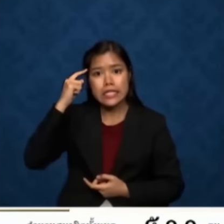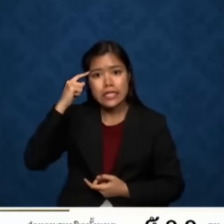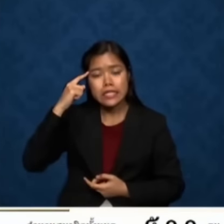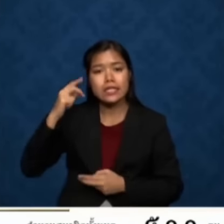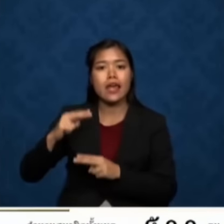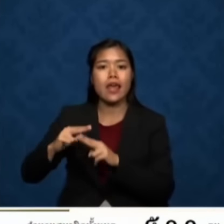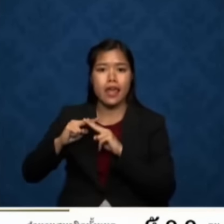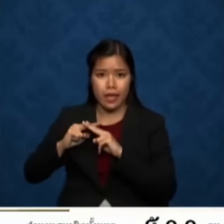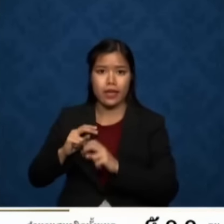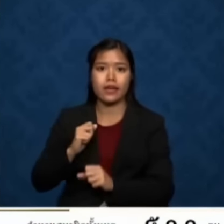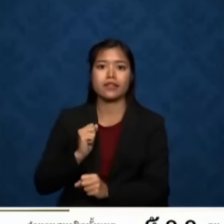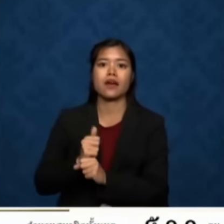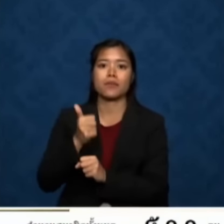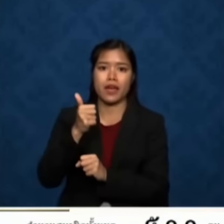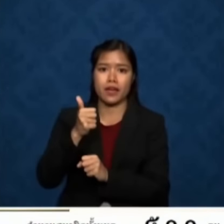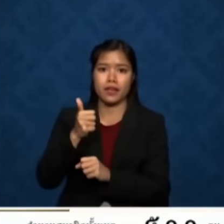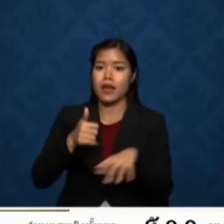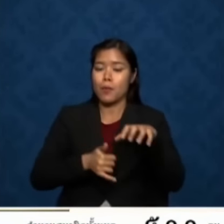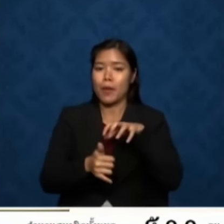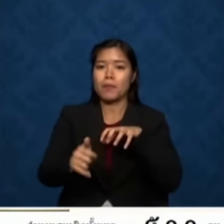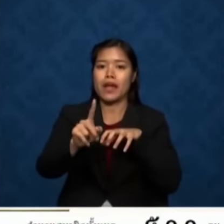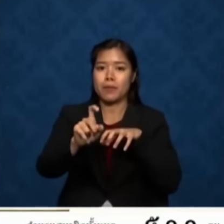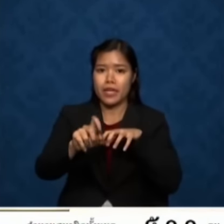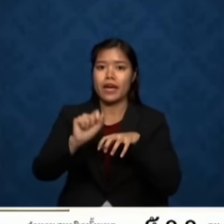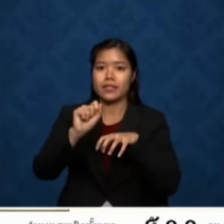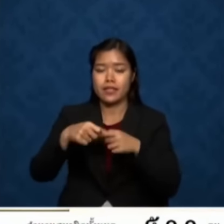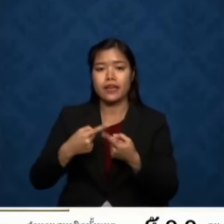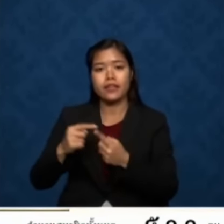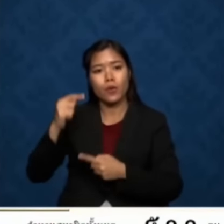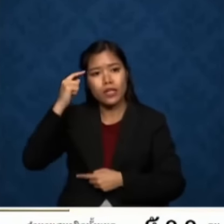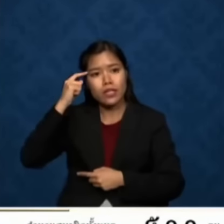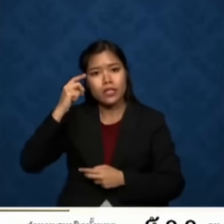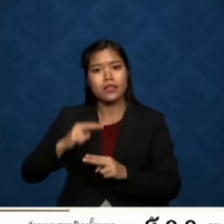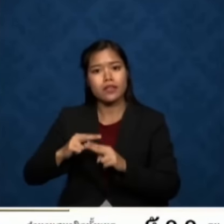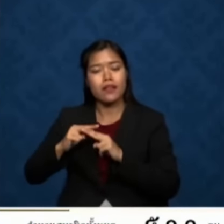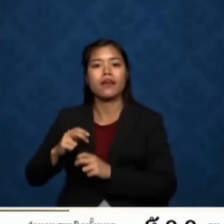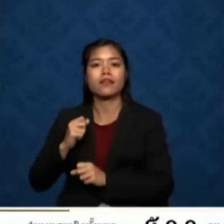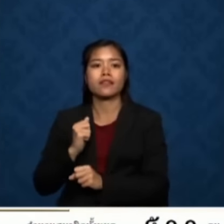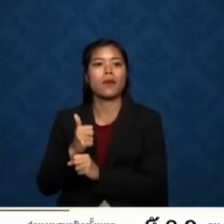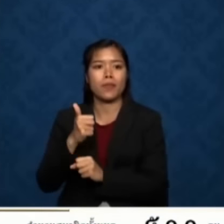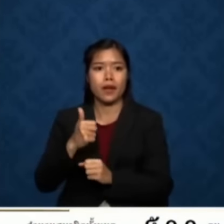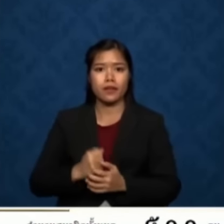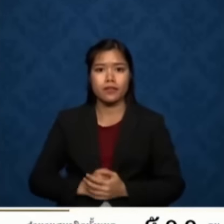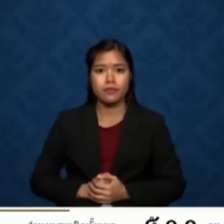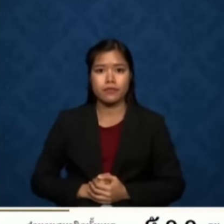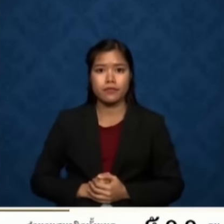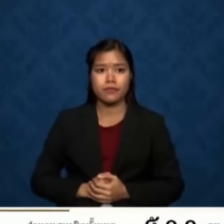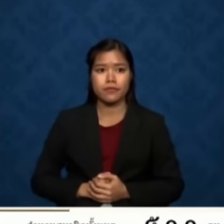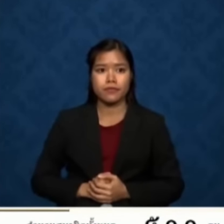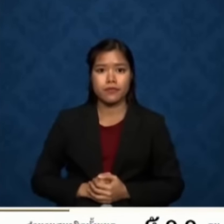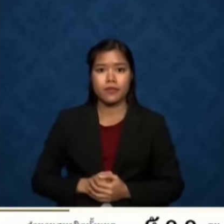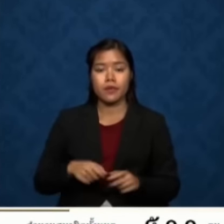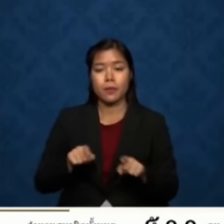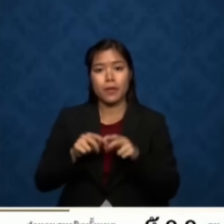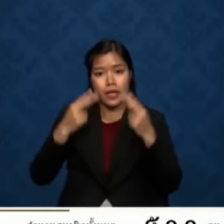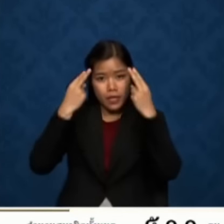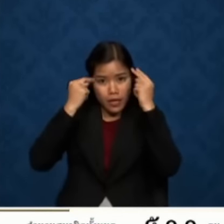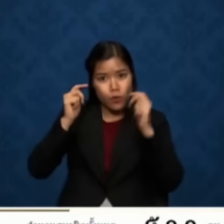องก็อยากจะให้สังคมรับรู้ว่าท่านอดีตนายกทักษิณท่านถูก